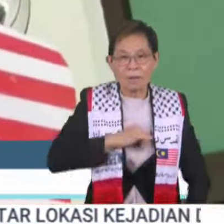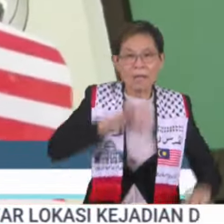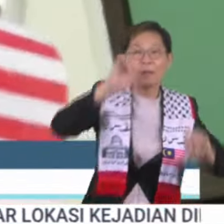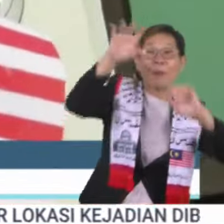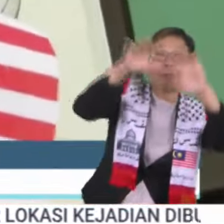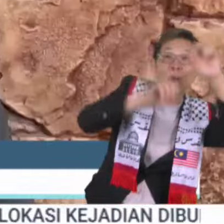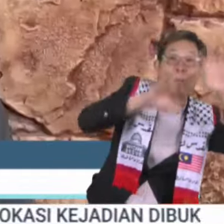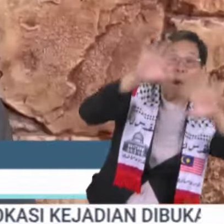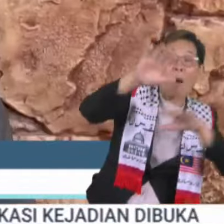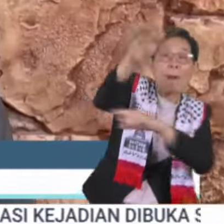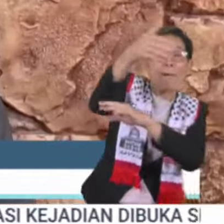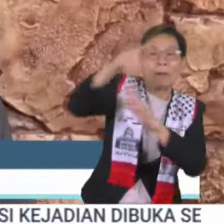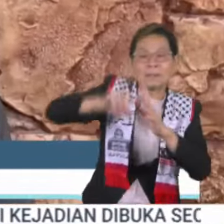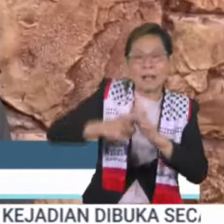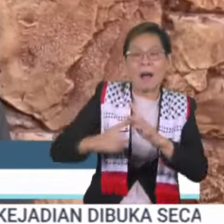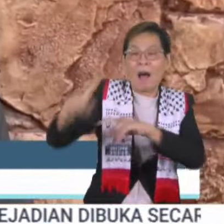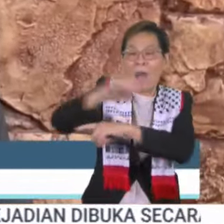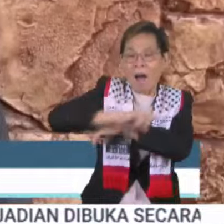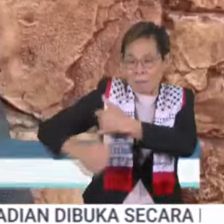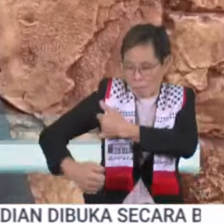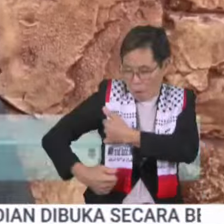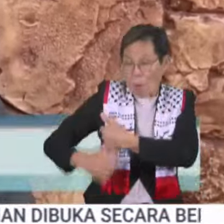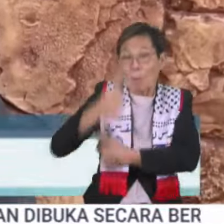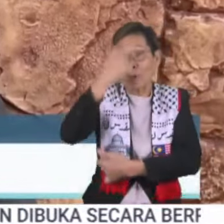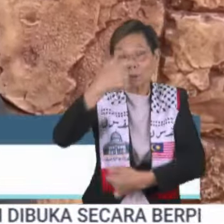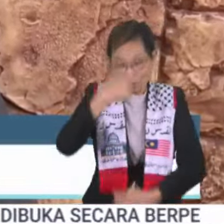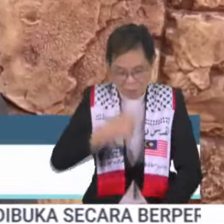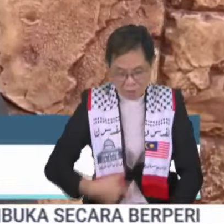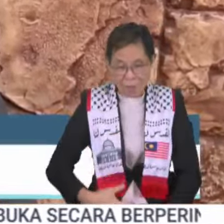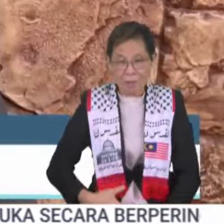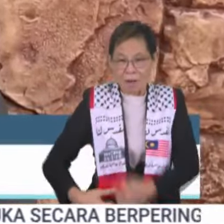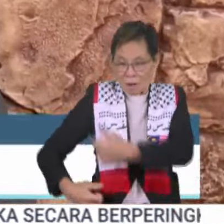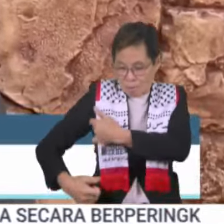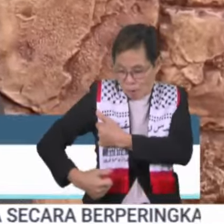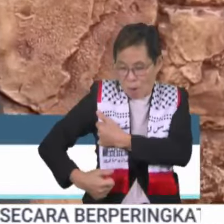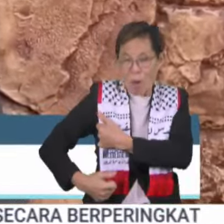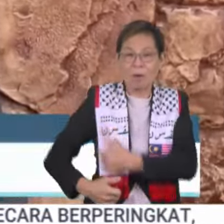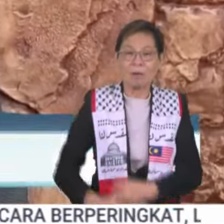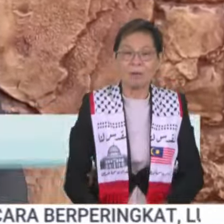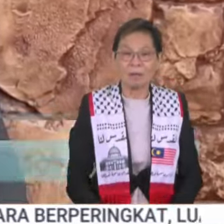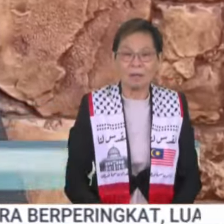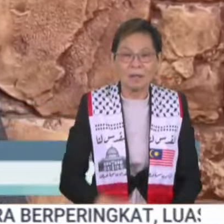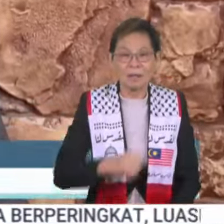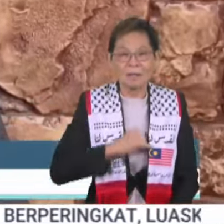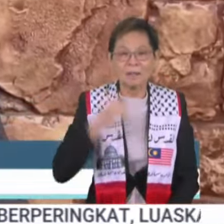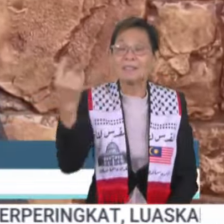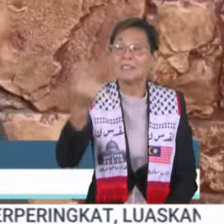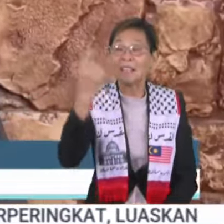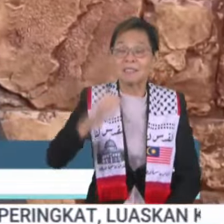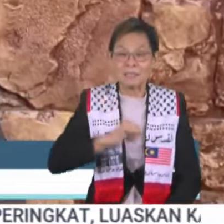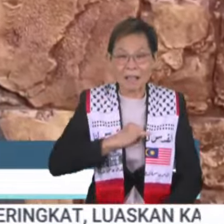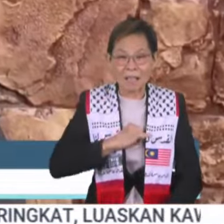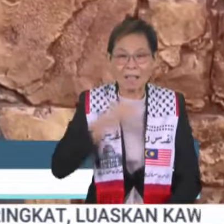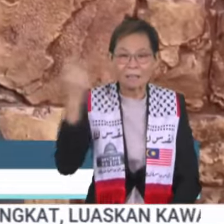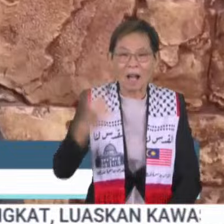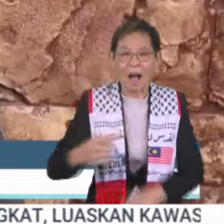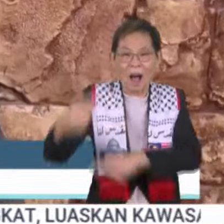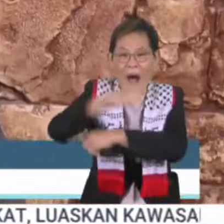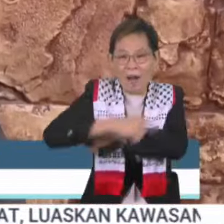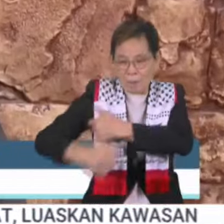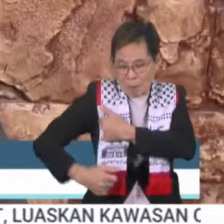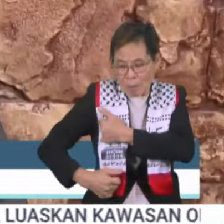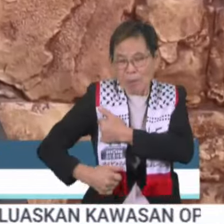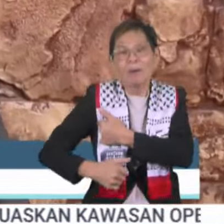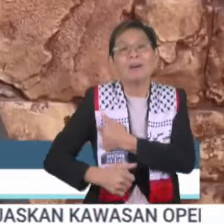menghiaskan bendera bermulanya Hari Pahlawan sebab saya sebagai seorang bekas anggota tentera. Jadi sentiasa saya mengingati Hari Pahlawan dan